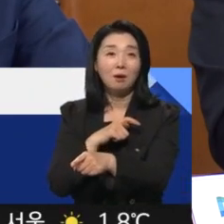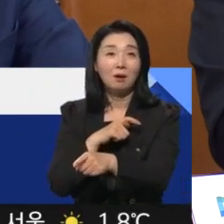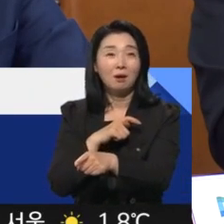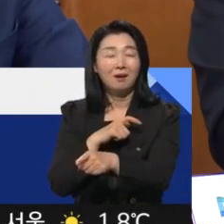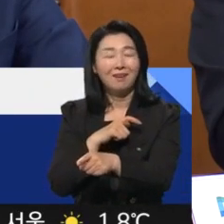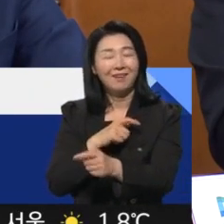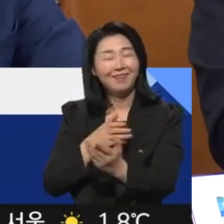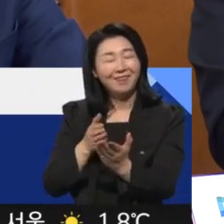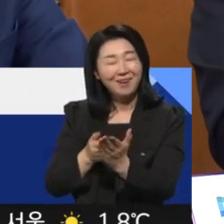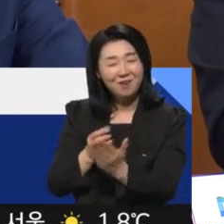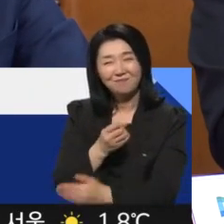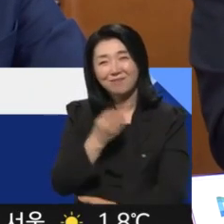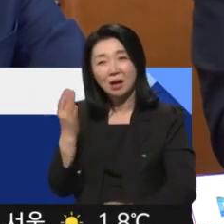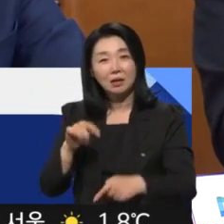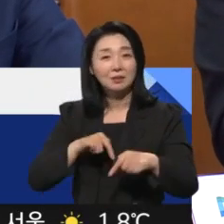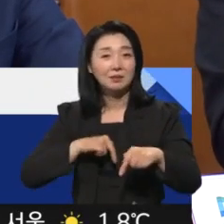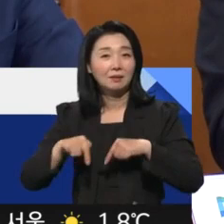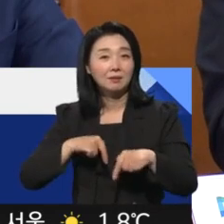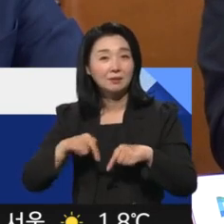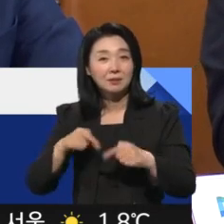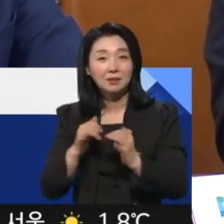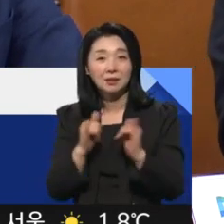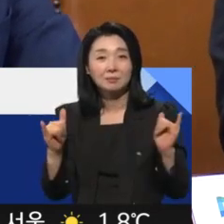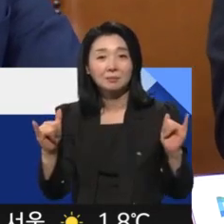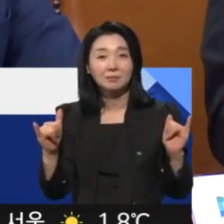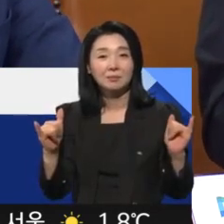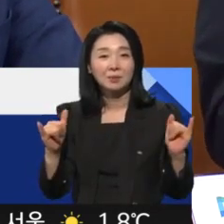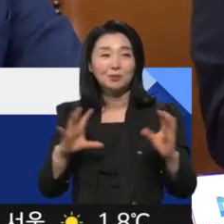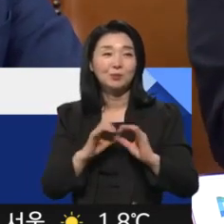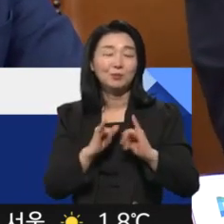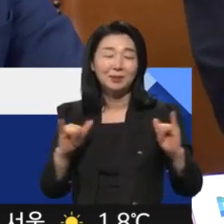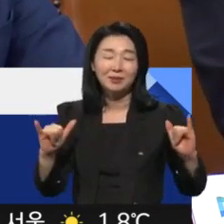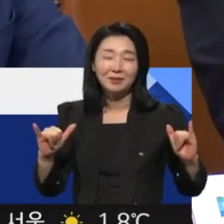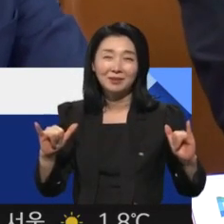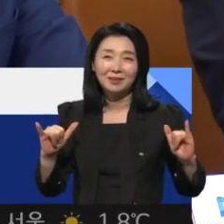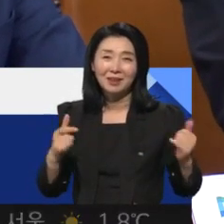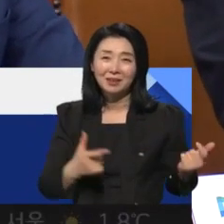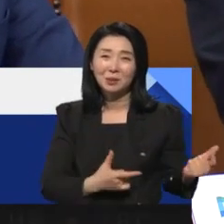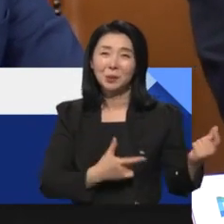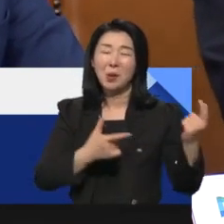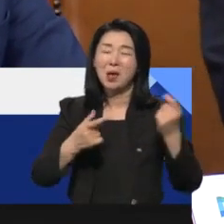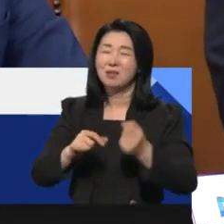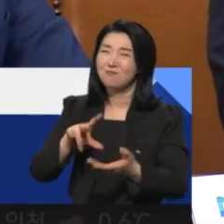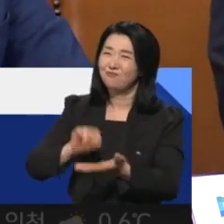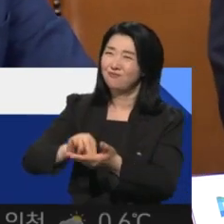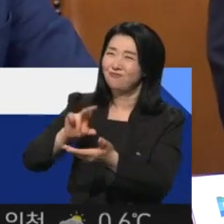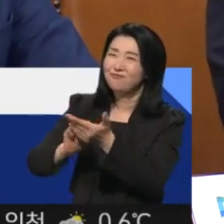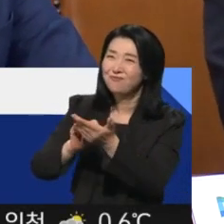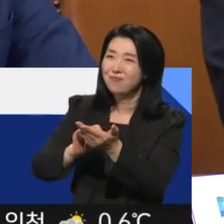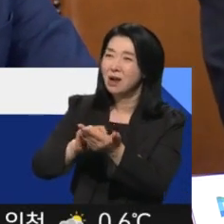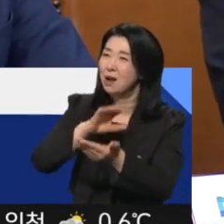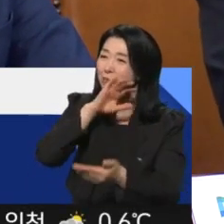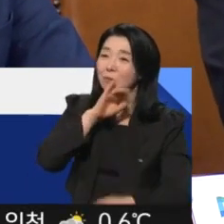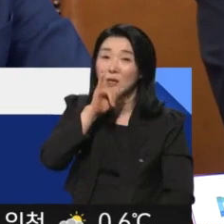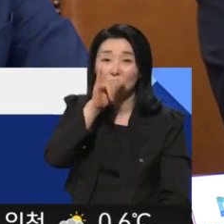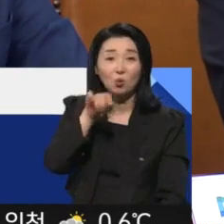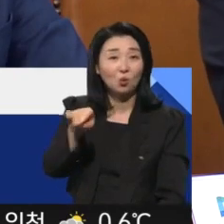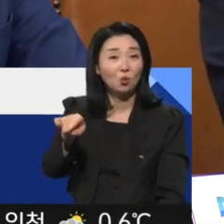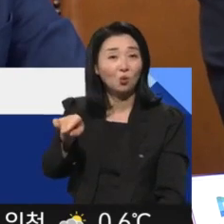언론과 수많은 정치인 등 국민들까지 거세게 문제 제기를 했는데 이것은